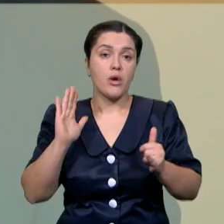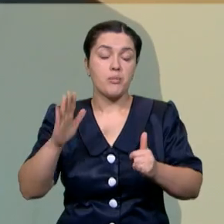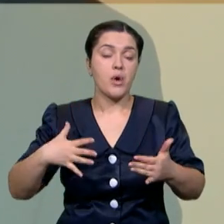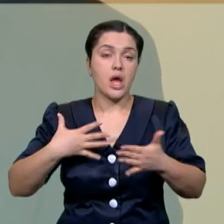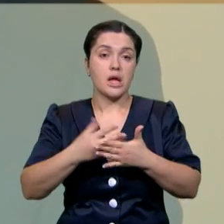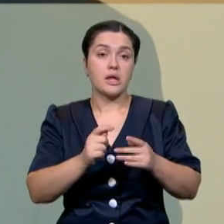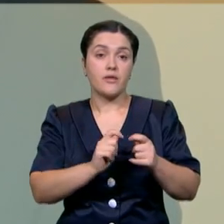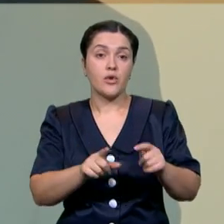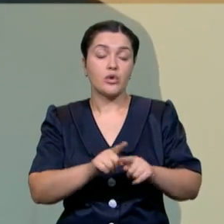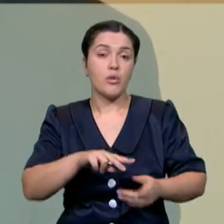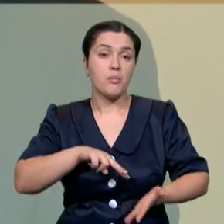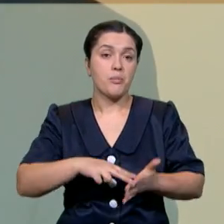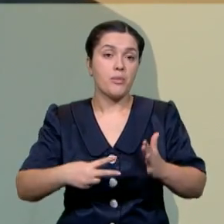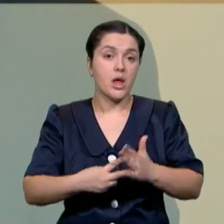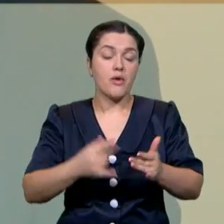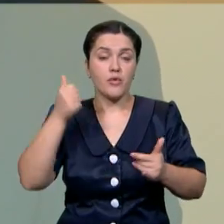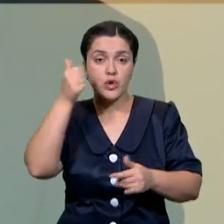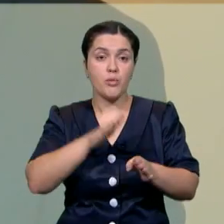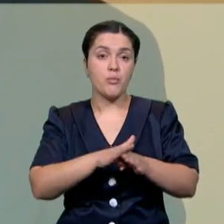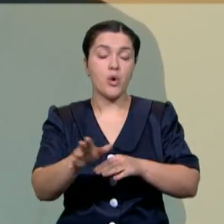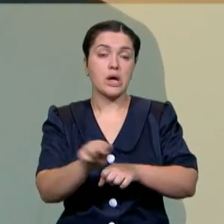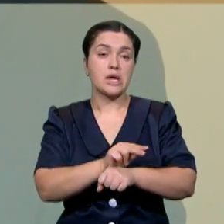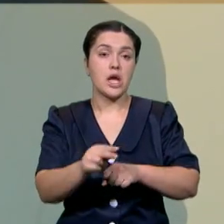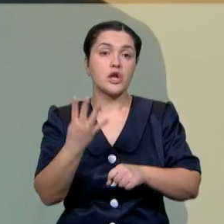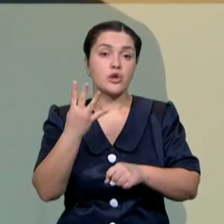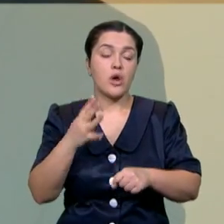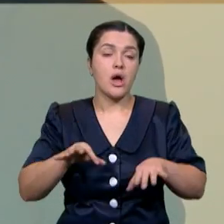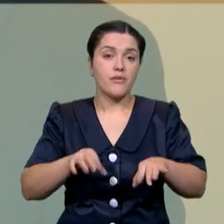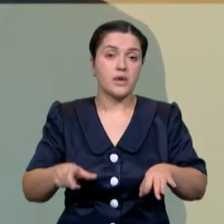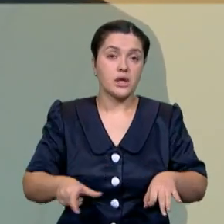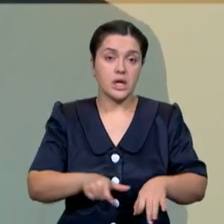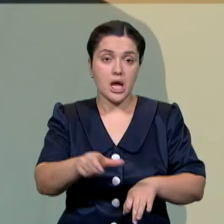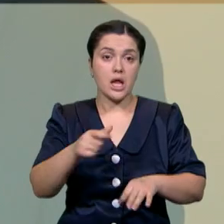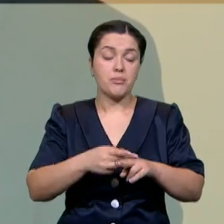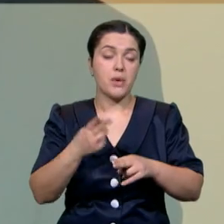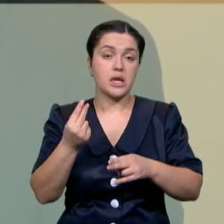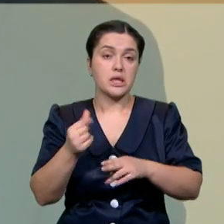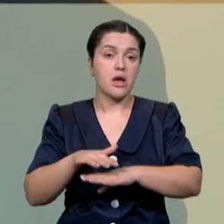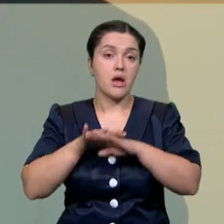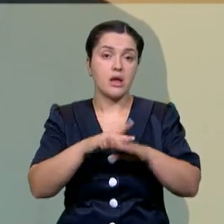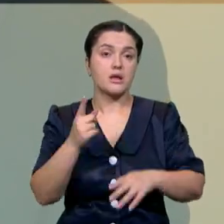инвестиций. Также в планах на этот год капитальный ремонт 4 автодорог. На эти цели уже выделен 1 000 000 000 тенге.